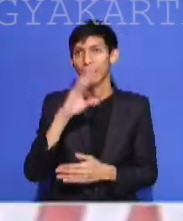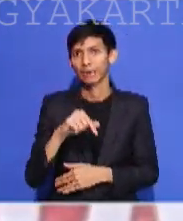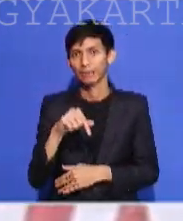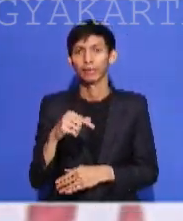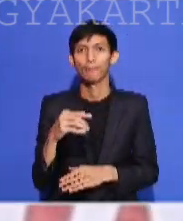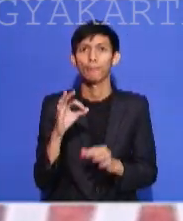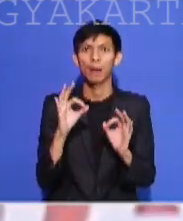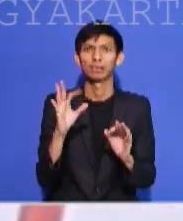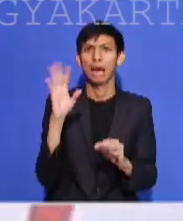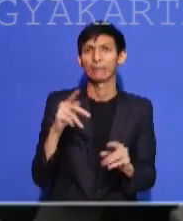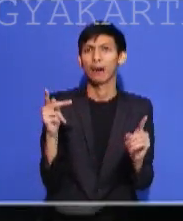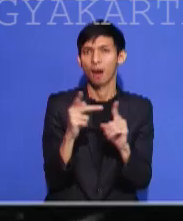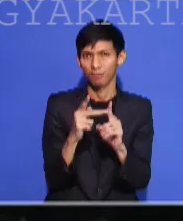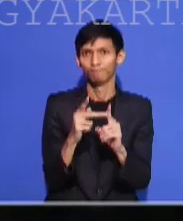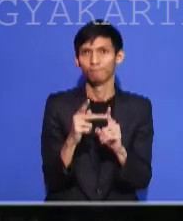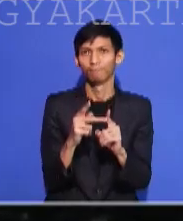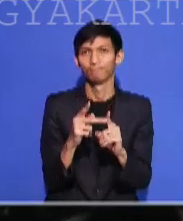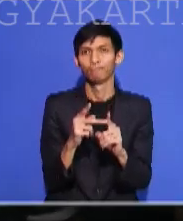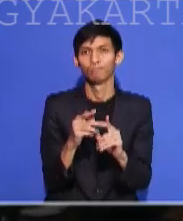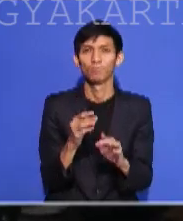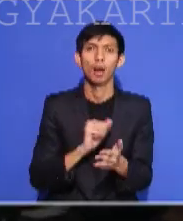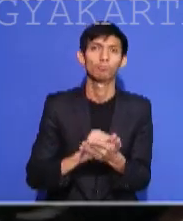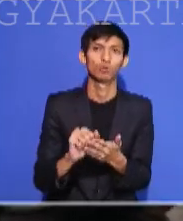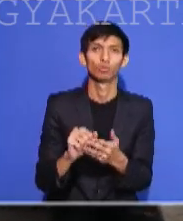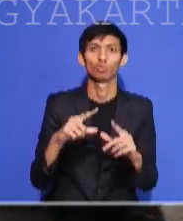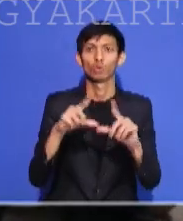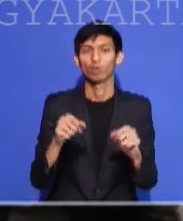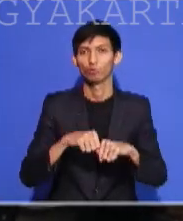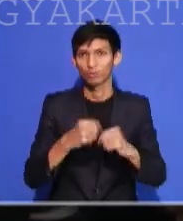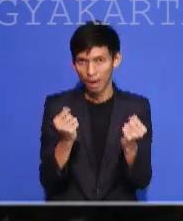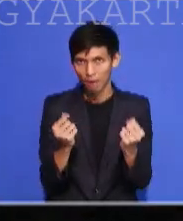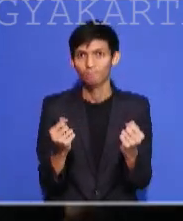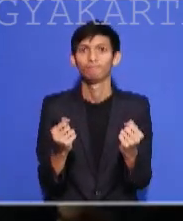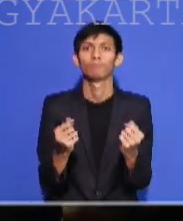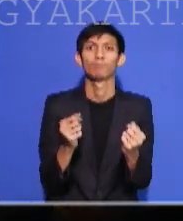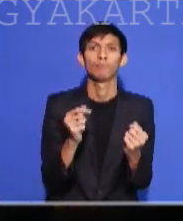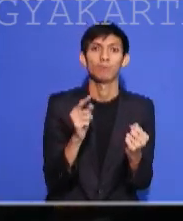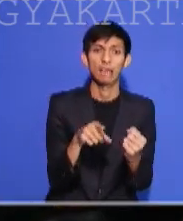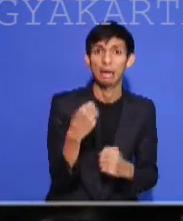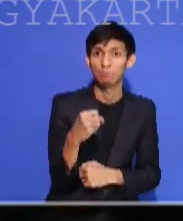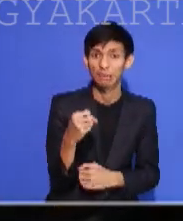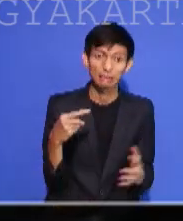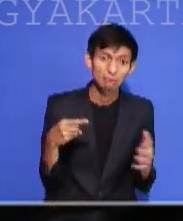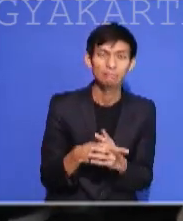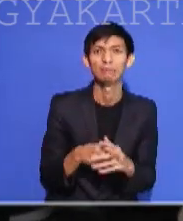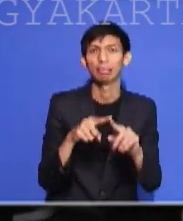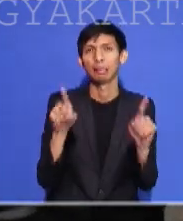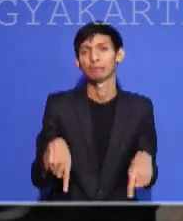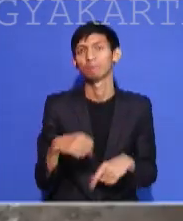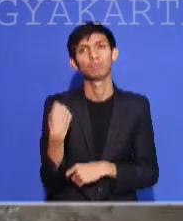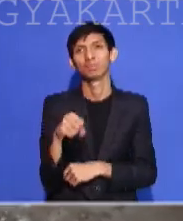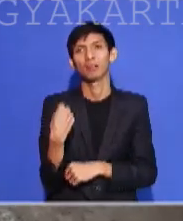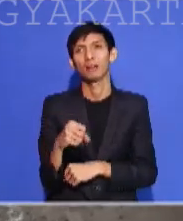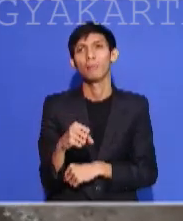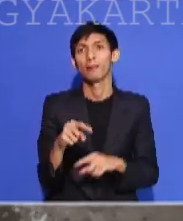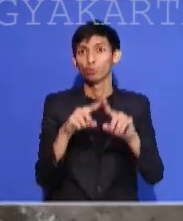KPU akan melakukan pemusnahan surat suara yang rusak dan tidak bisa digunakan untuk pilkada Kota Yogjakarta surat suara